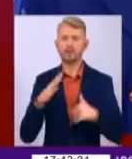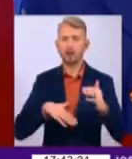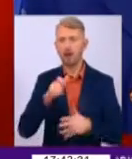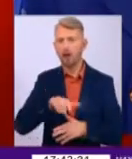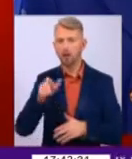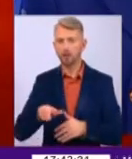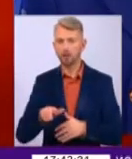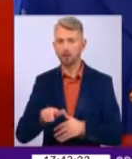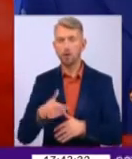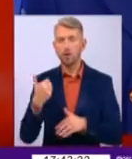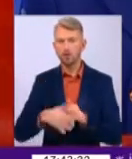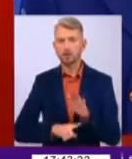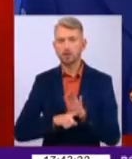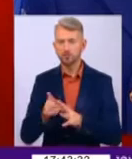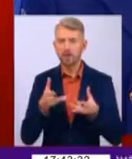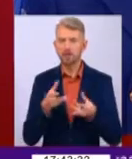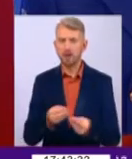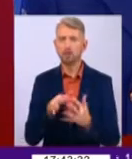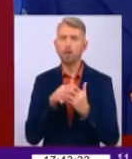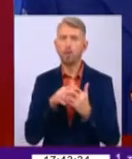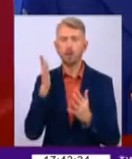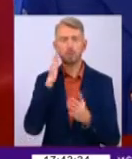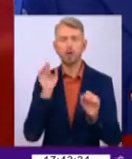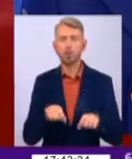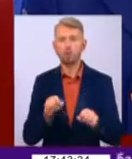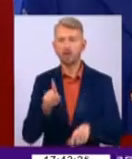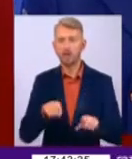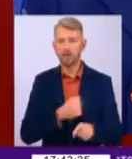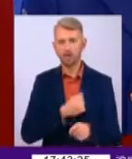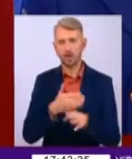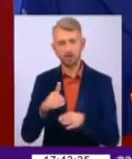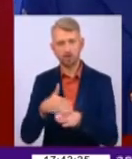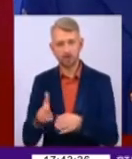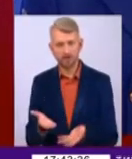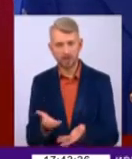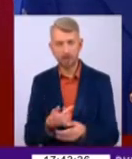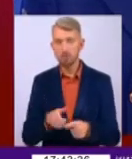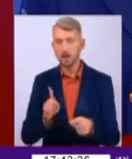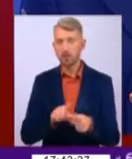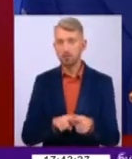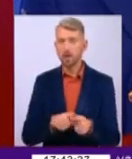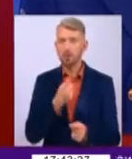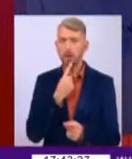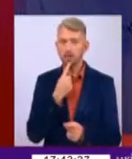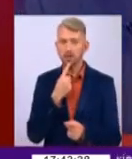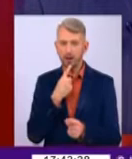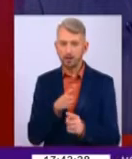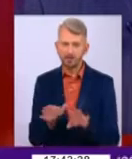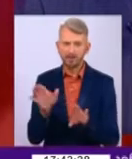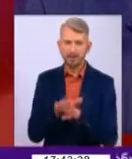вже починає впливати на боєздатність некоторых частей. Поэтому попытались закрыть дыры,